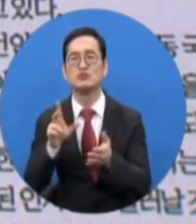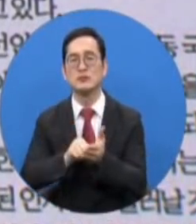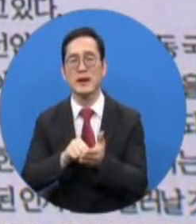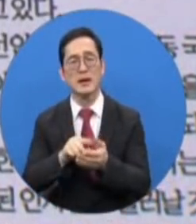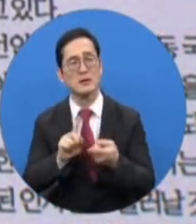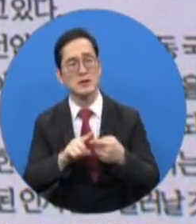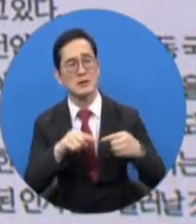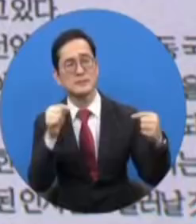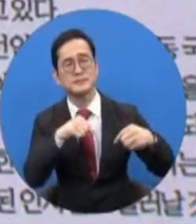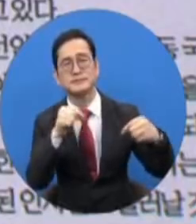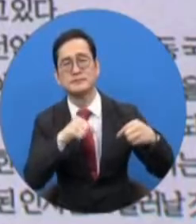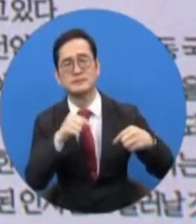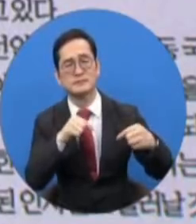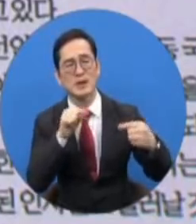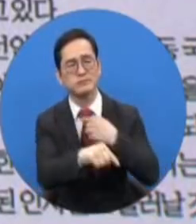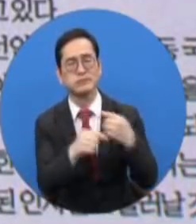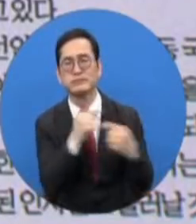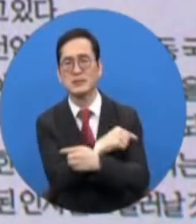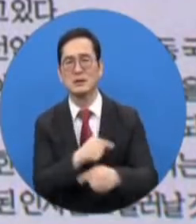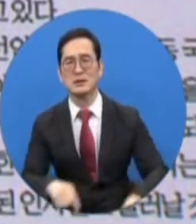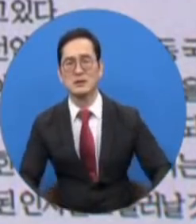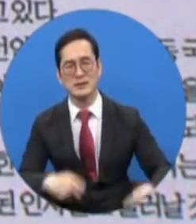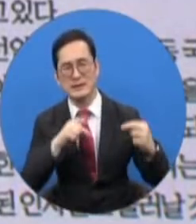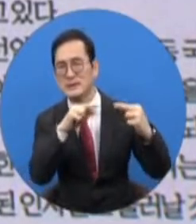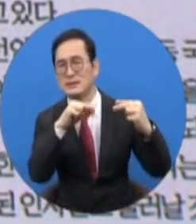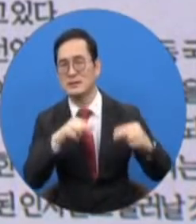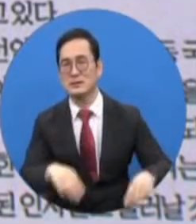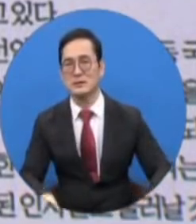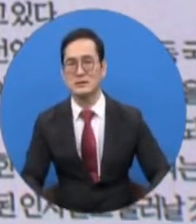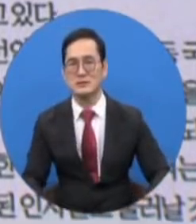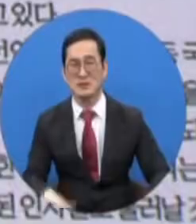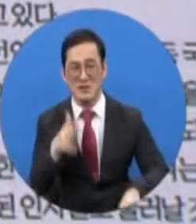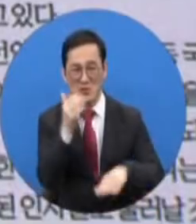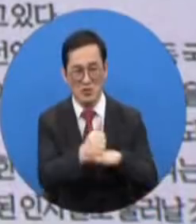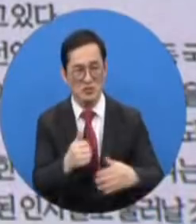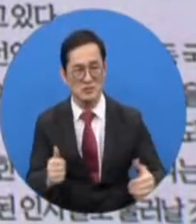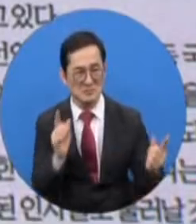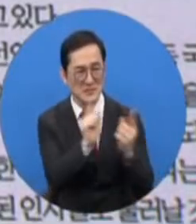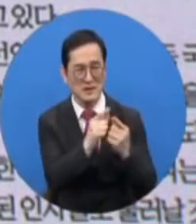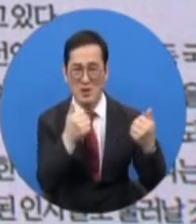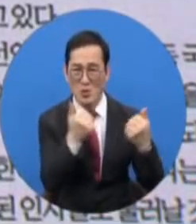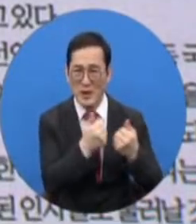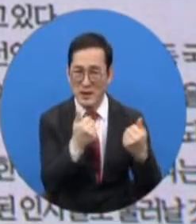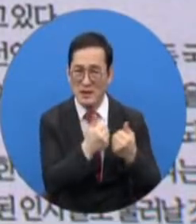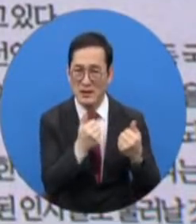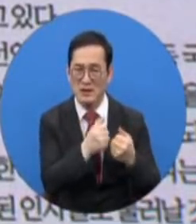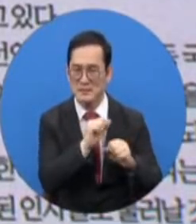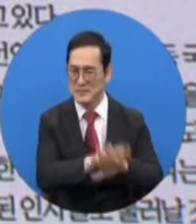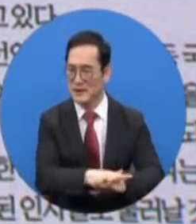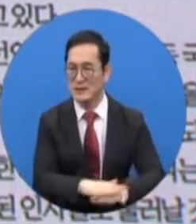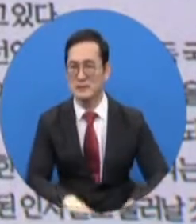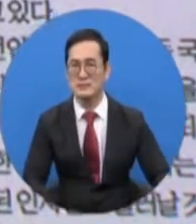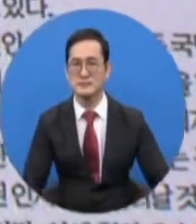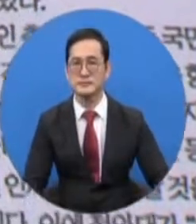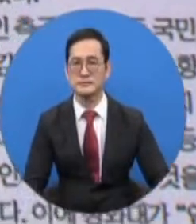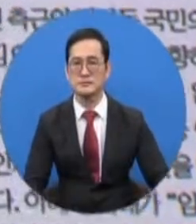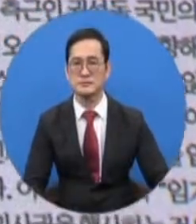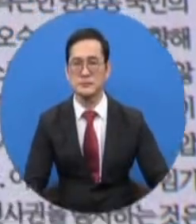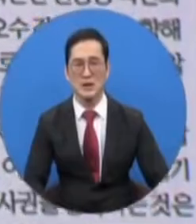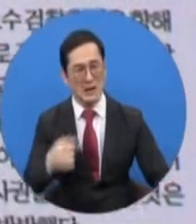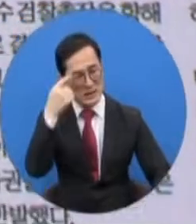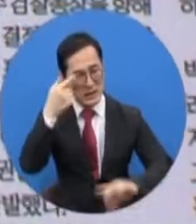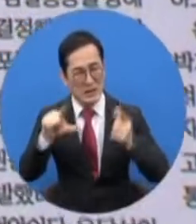거예요. 문 대통령과 윤 당선인 회동 무산. 근데 이런 생각이 듭니다. 아니 이견이 있다고 회동을 무산시키는